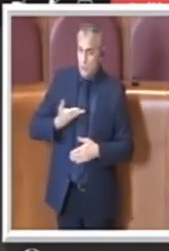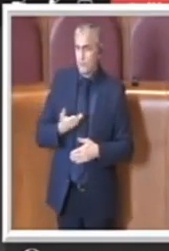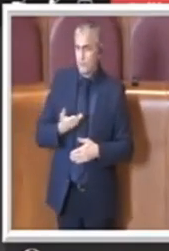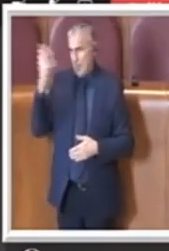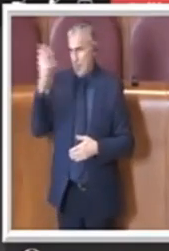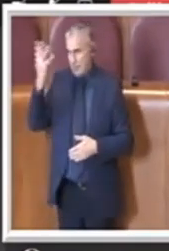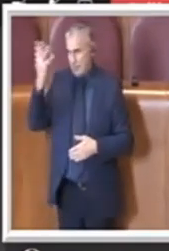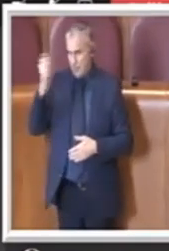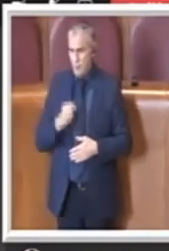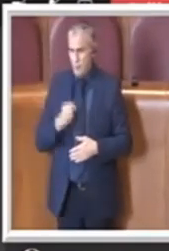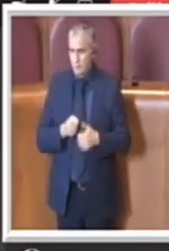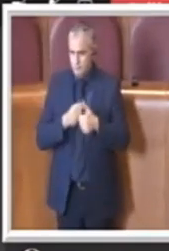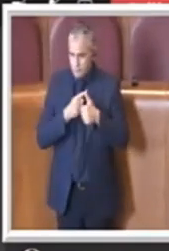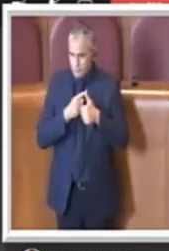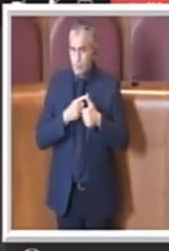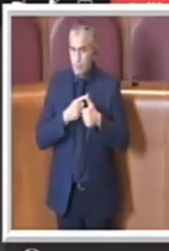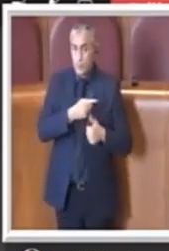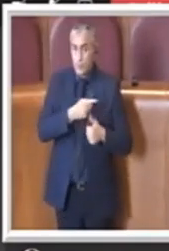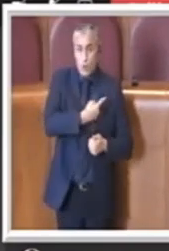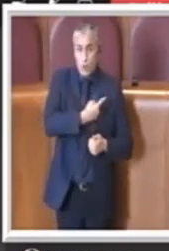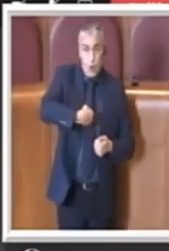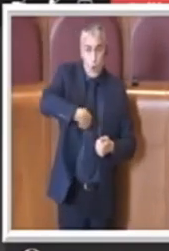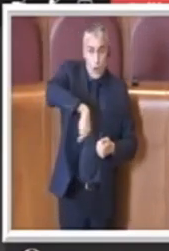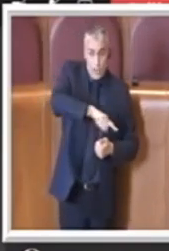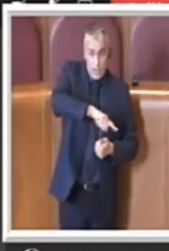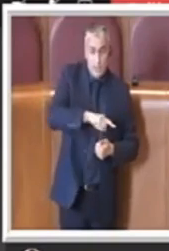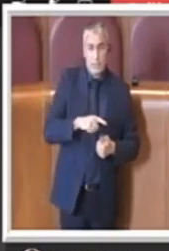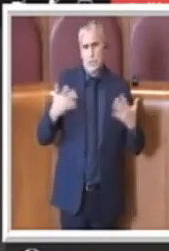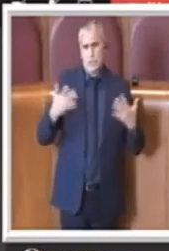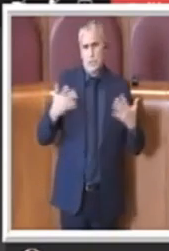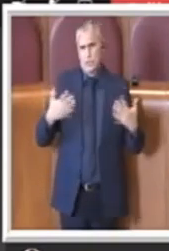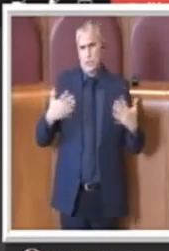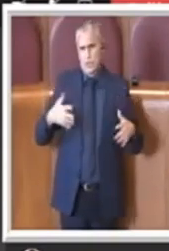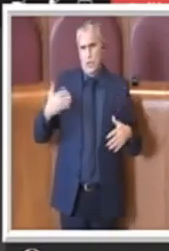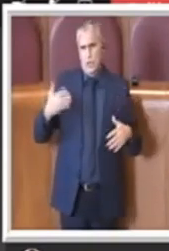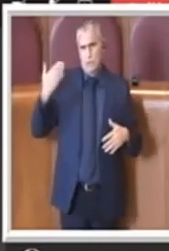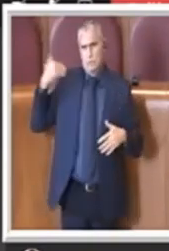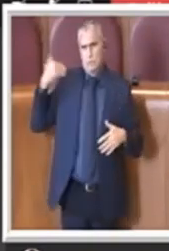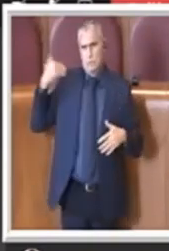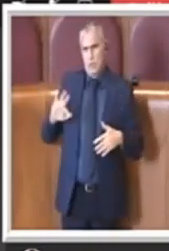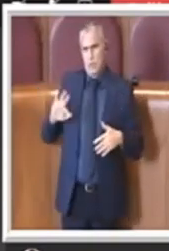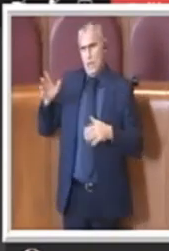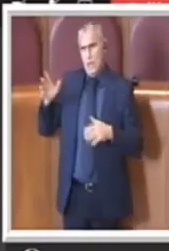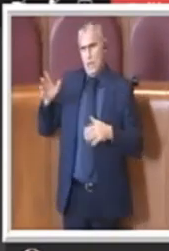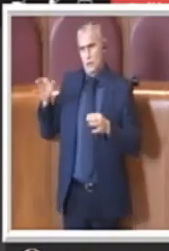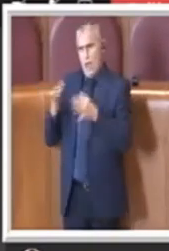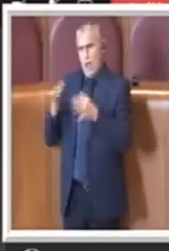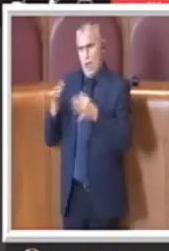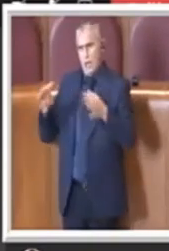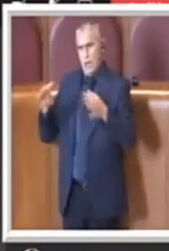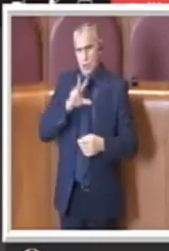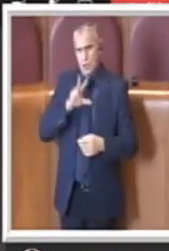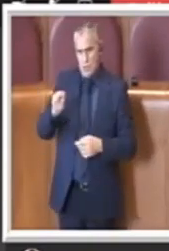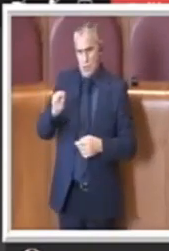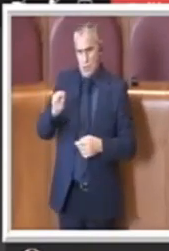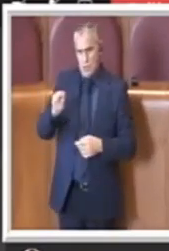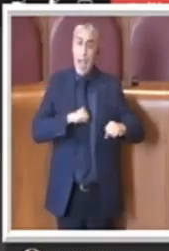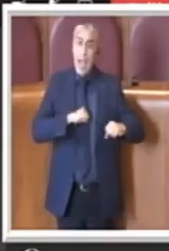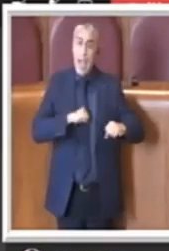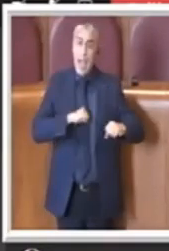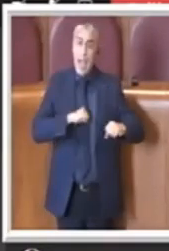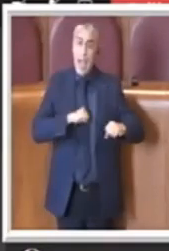noi lo avevamo già detto in altre occasioni ma questa amministrazione ha dato degli input